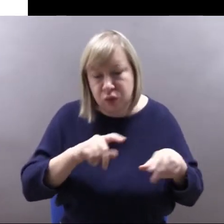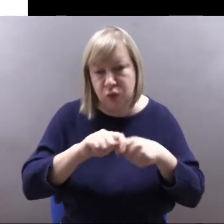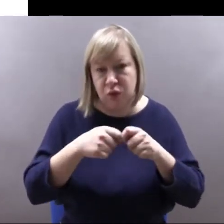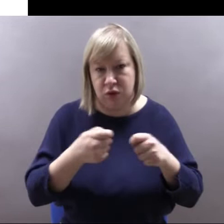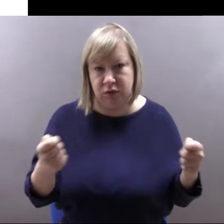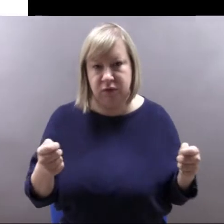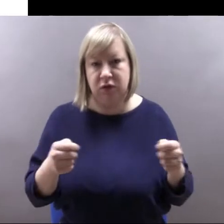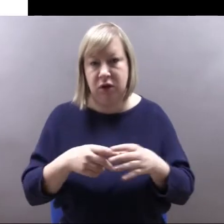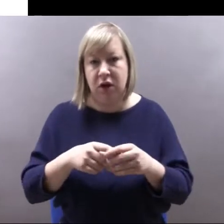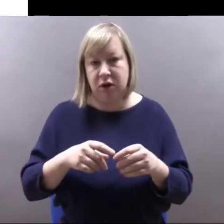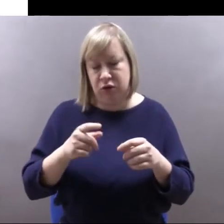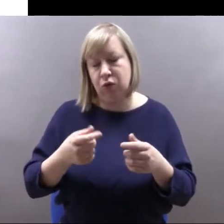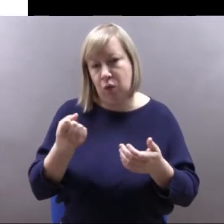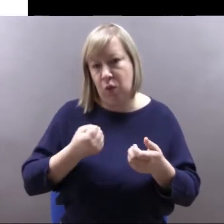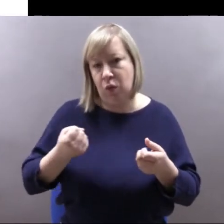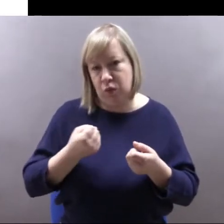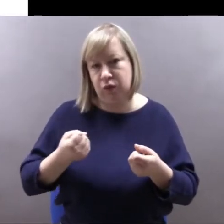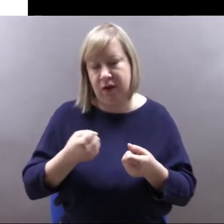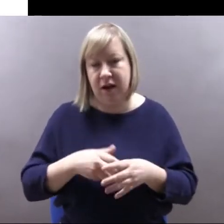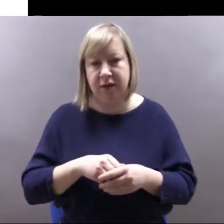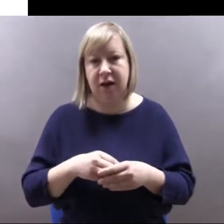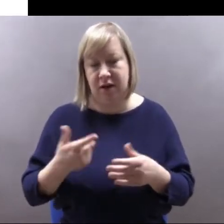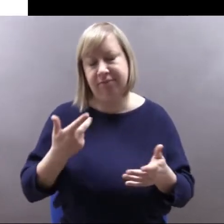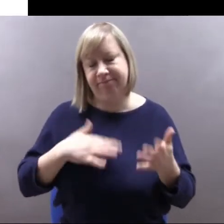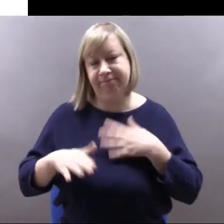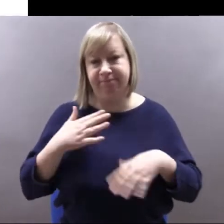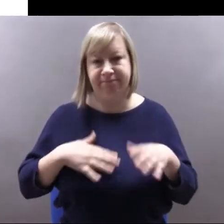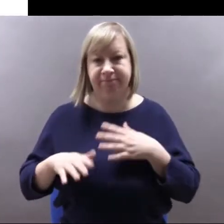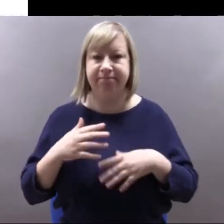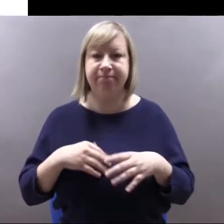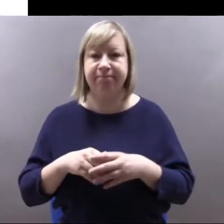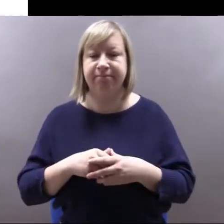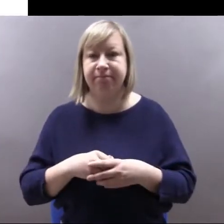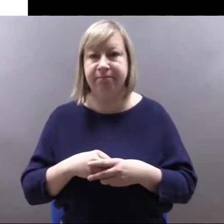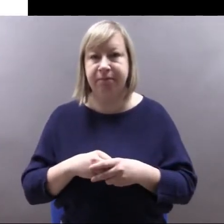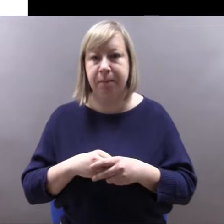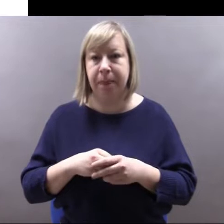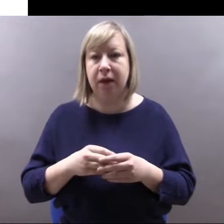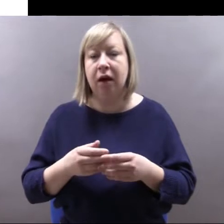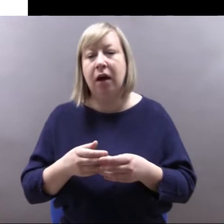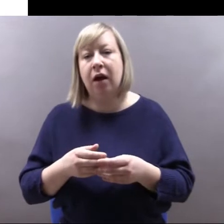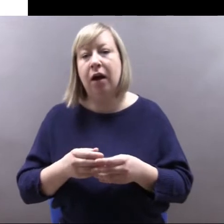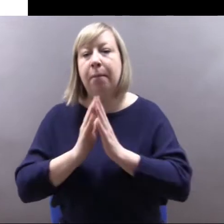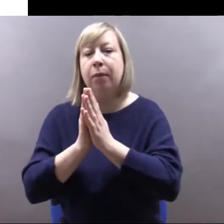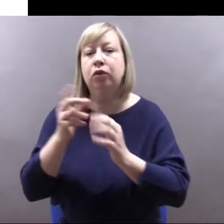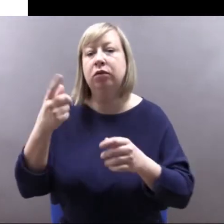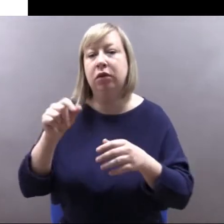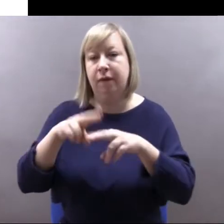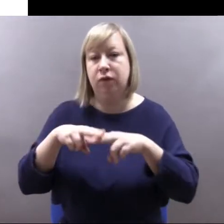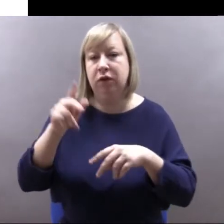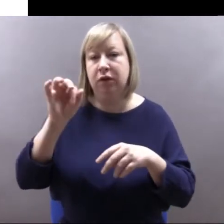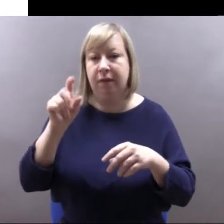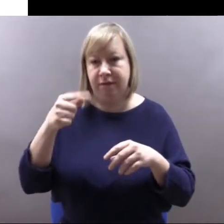oni obsługiwali moją prezentację, bo mam problem z samodzielnym przerzucaniem tych slajdów. Wczoraj